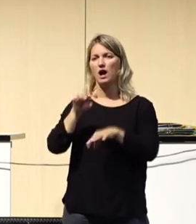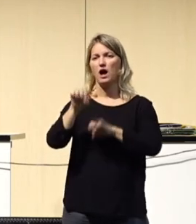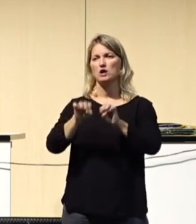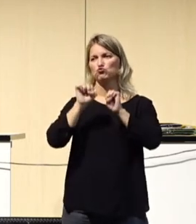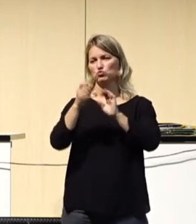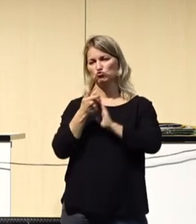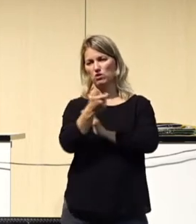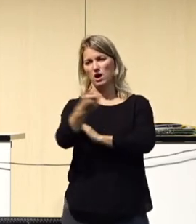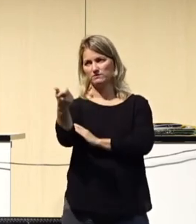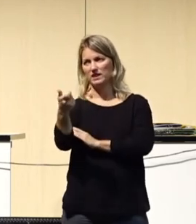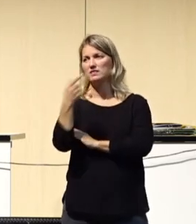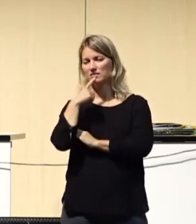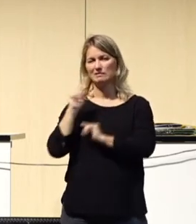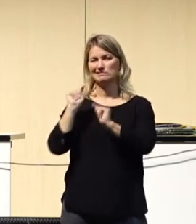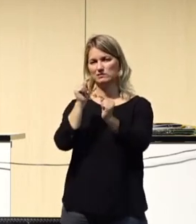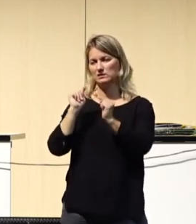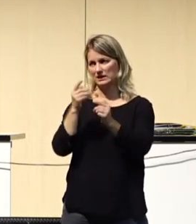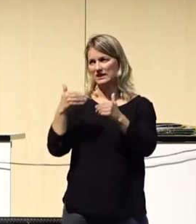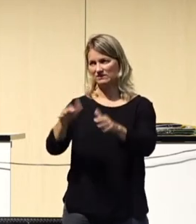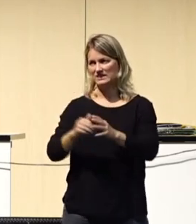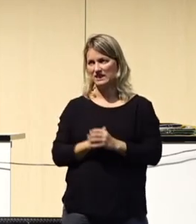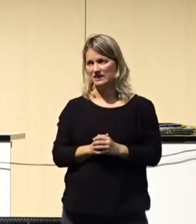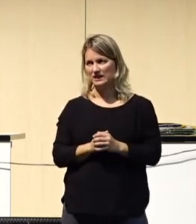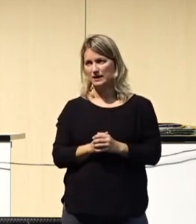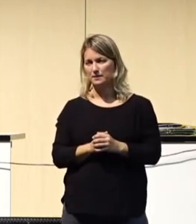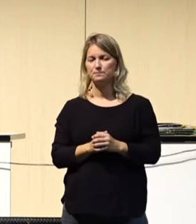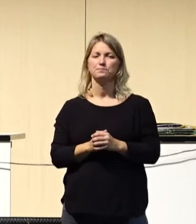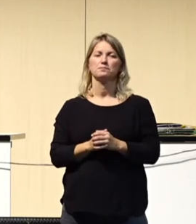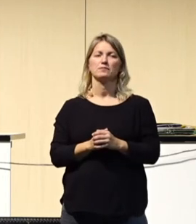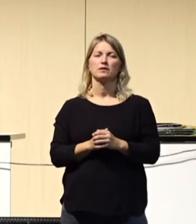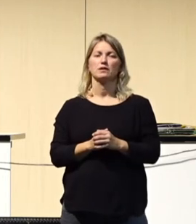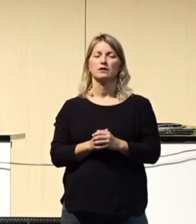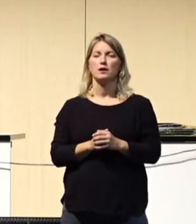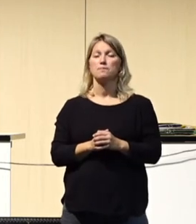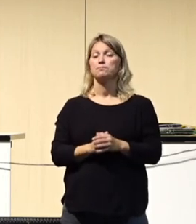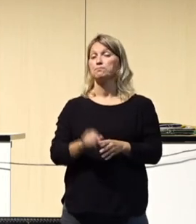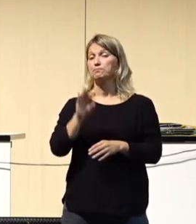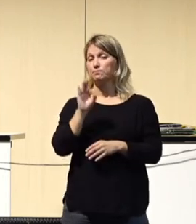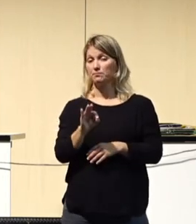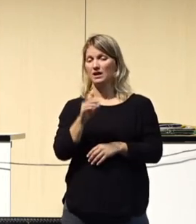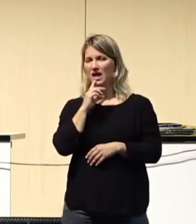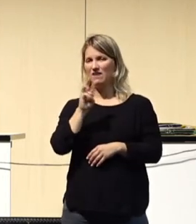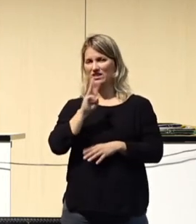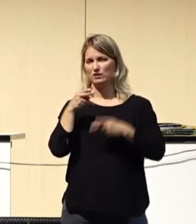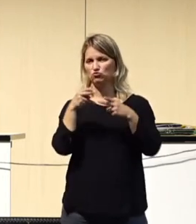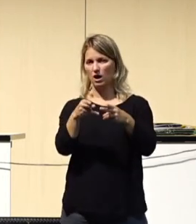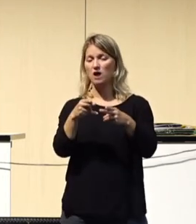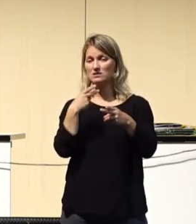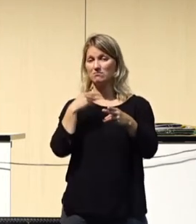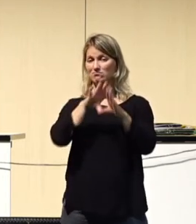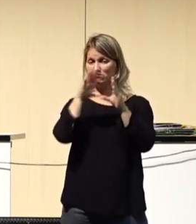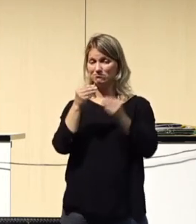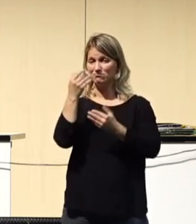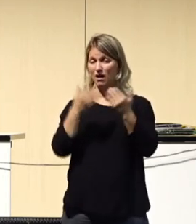der Wernerstraße diskutiert haben. Im Rahmen der Errichtung dieser Radschutzstreifen auf der Wernerstraße sind 38